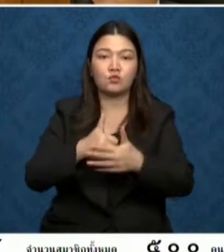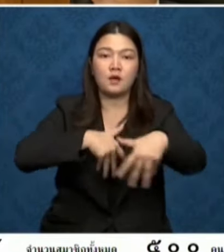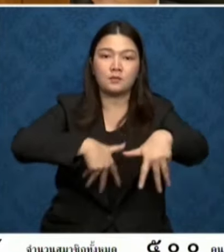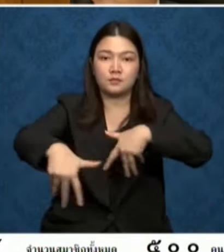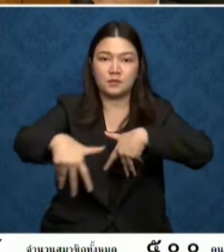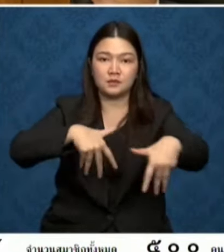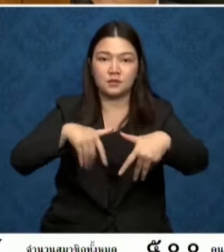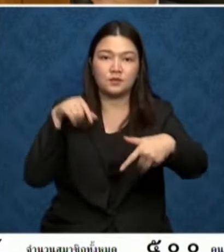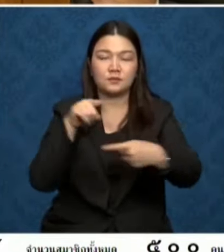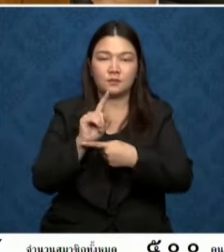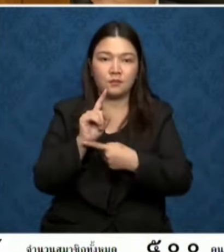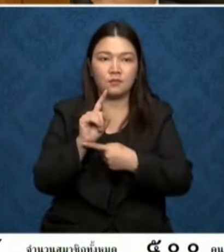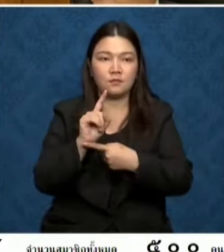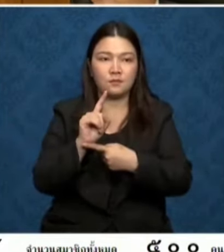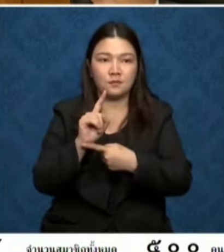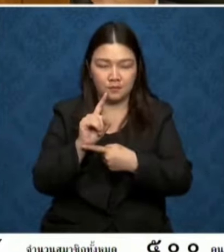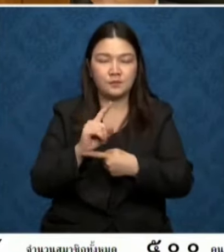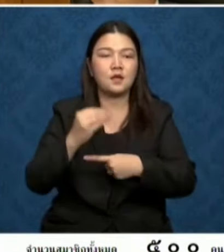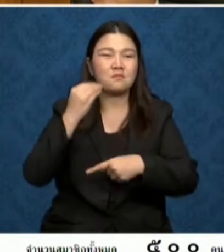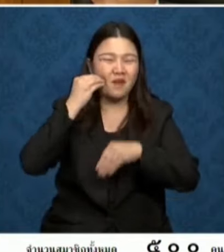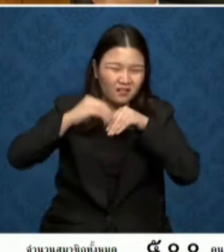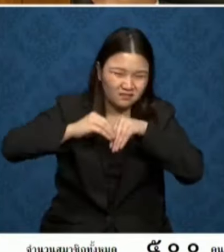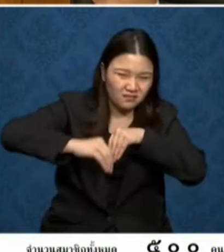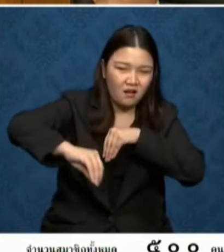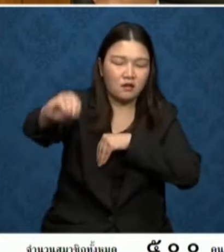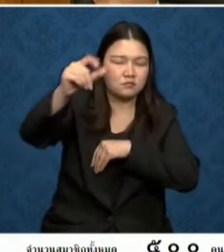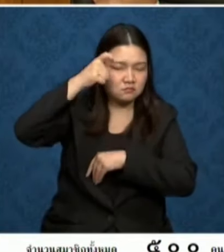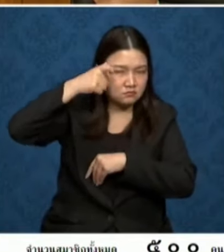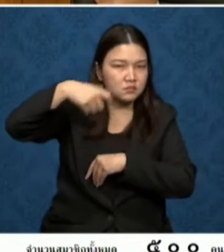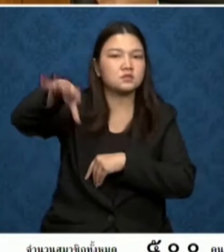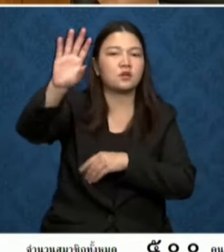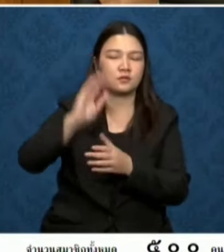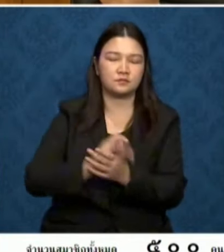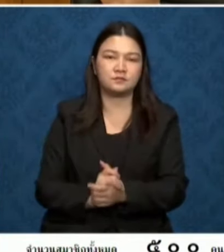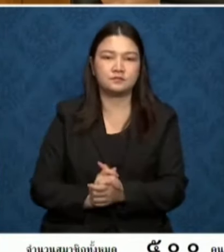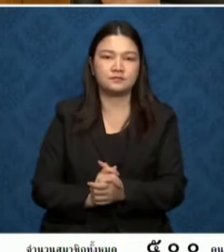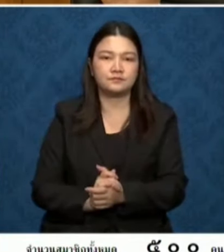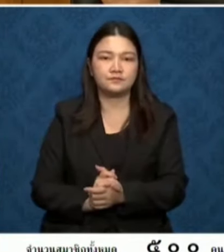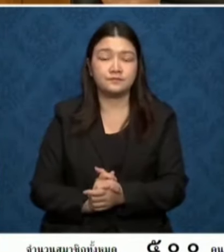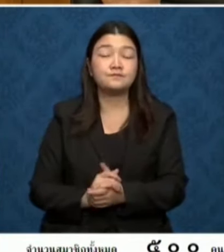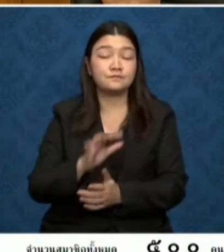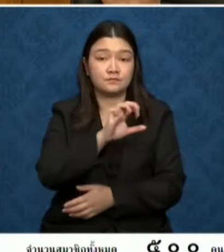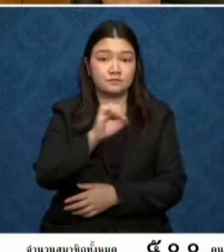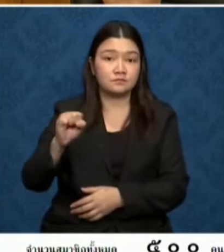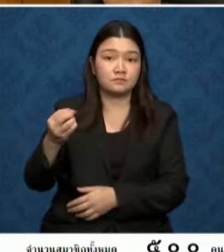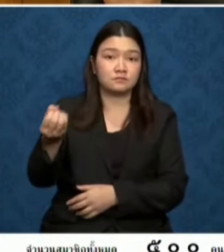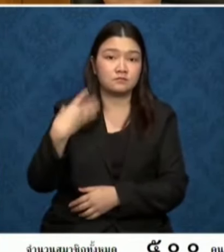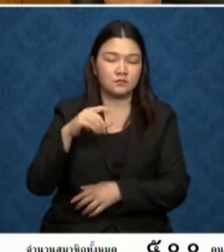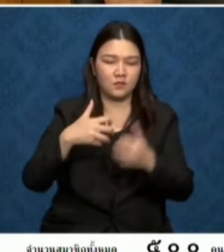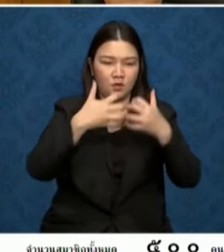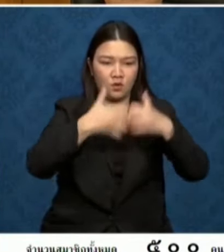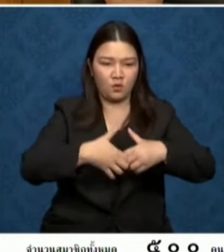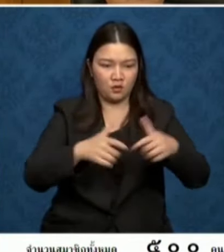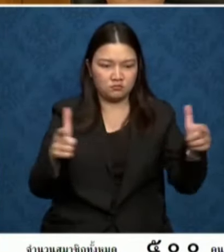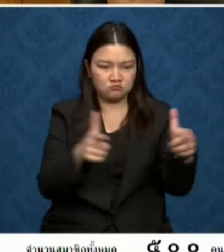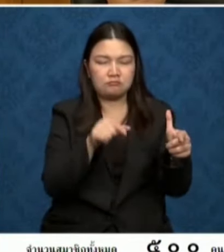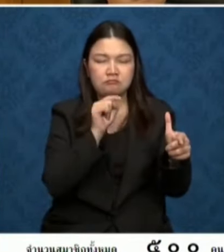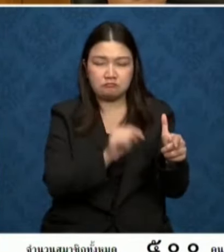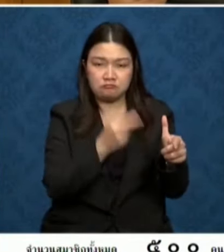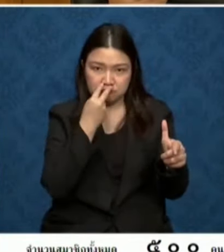ที่อยู่ในพื้นที่ที่ห่างไกลเนี่ยคือท่านสุประโชตบอกว่าเป็นโรงงานขนาดเล็กแต่ในมุมมอง